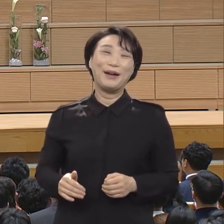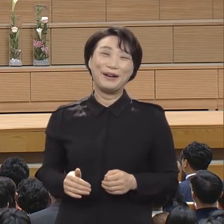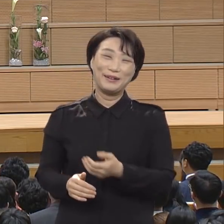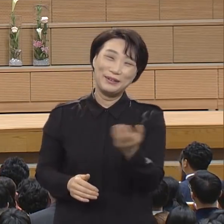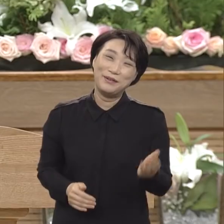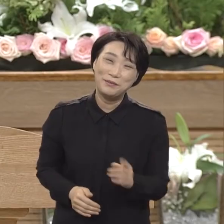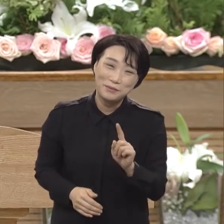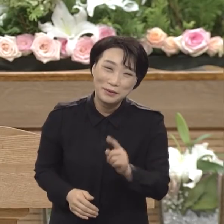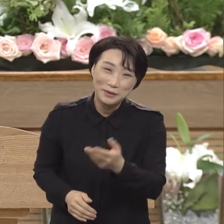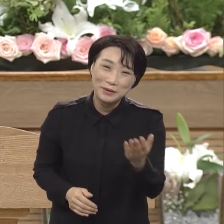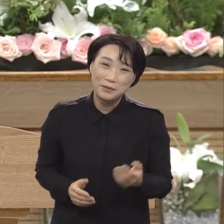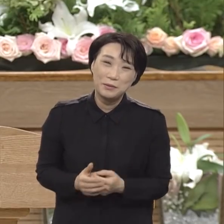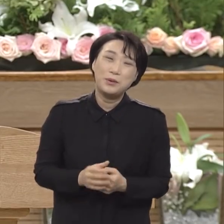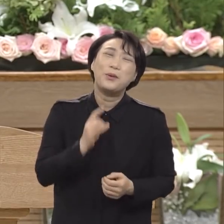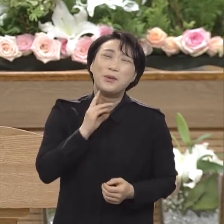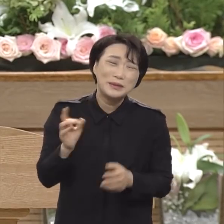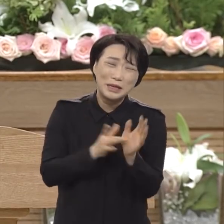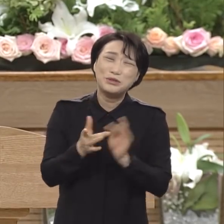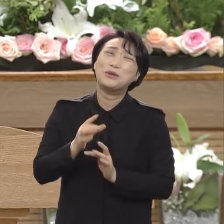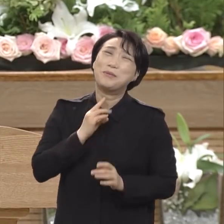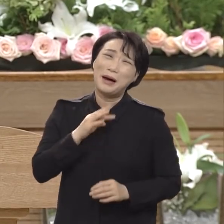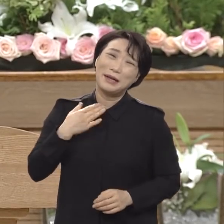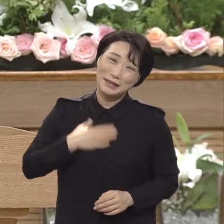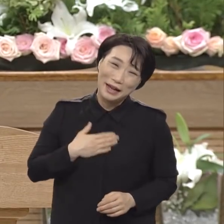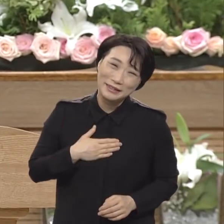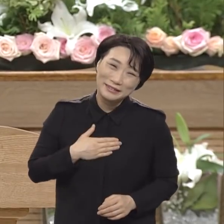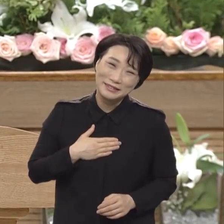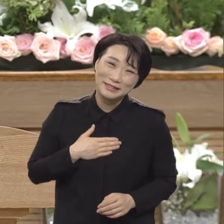오직 예수만 아는,